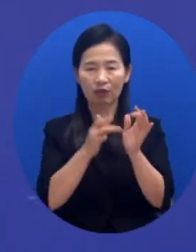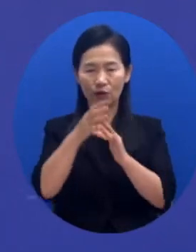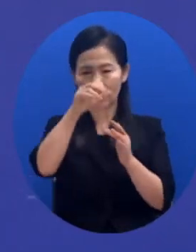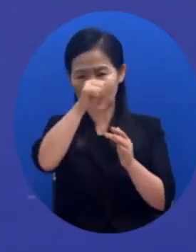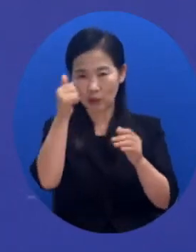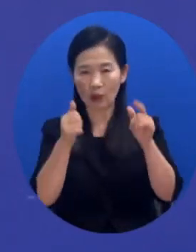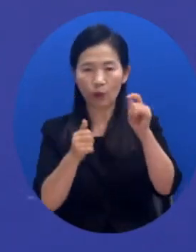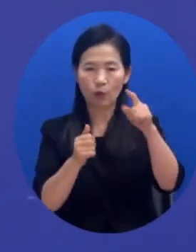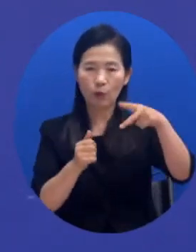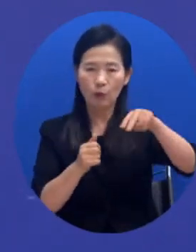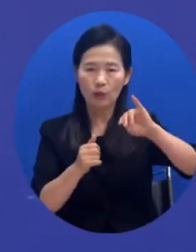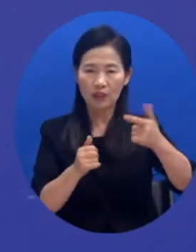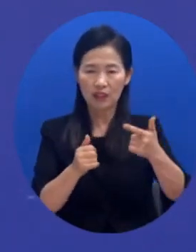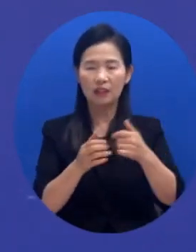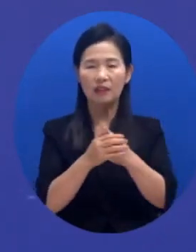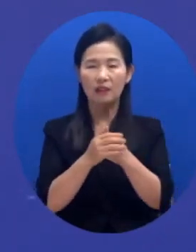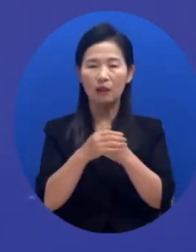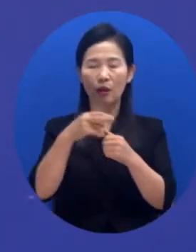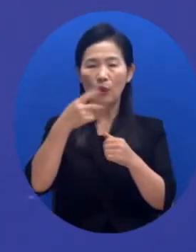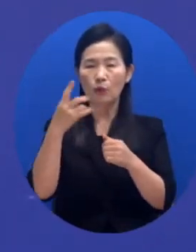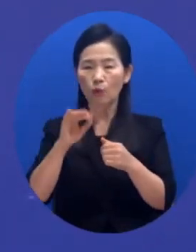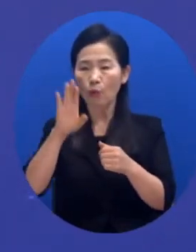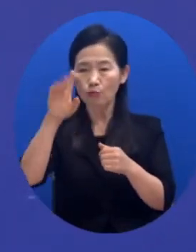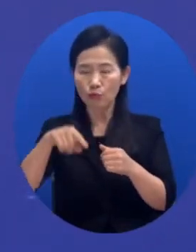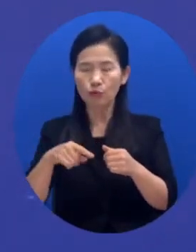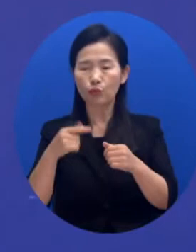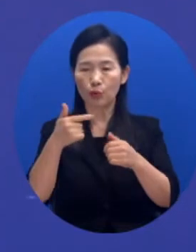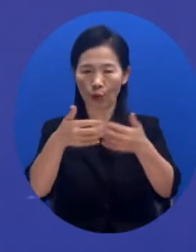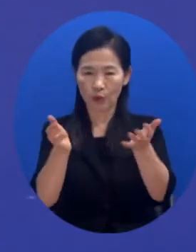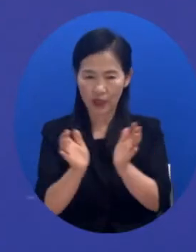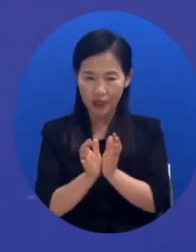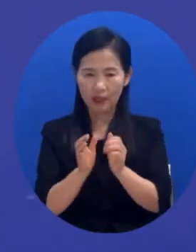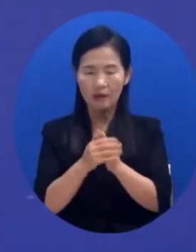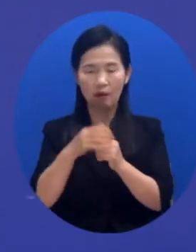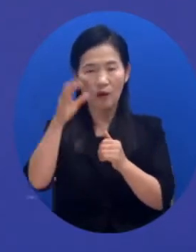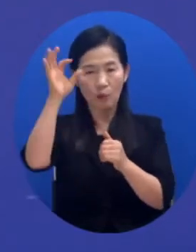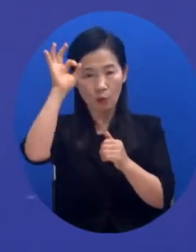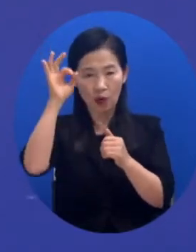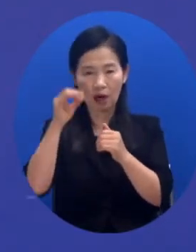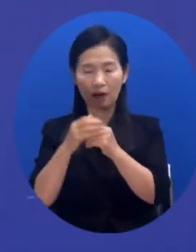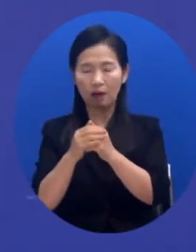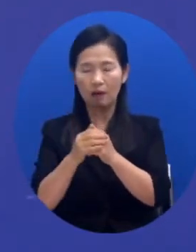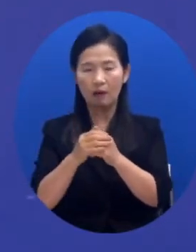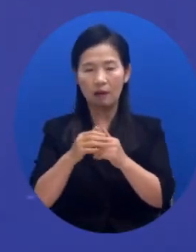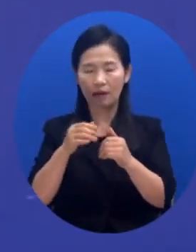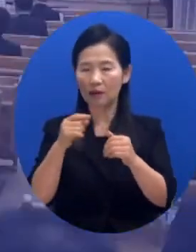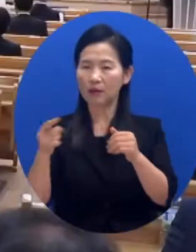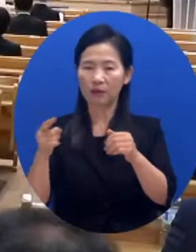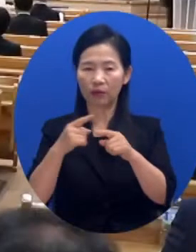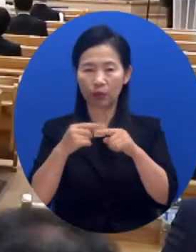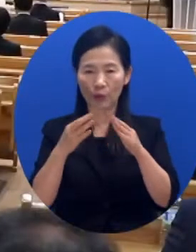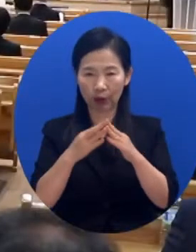대한예수교장로의 고신 경북 동부노회가 포항 대흥교회에서 115회 정기노회를 열었습니다.